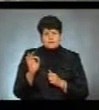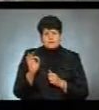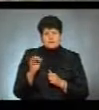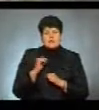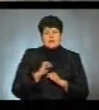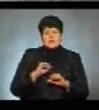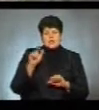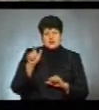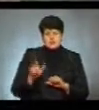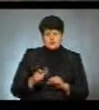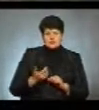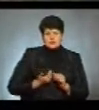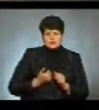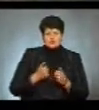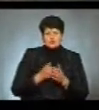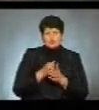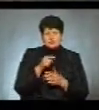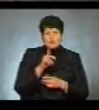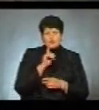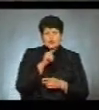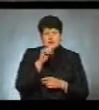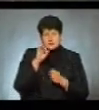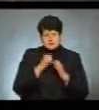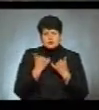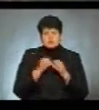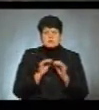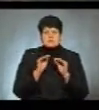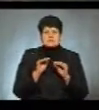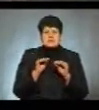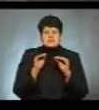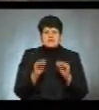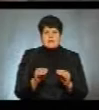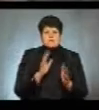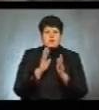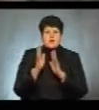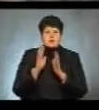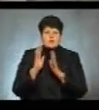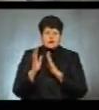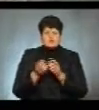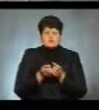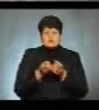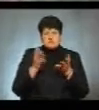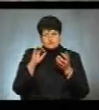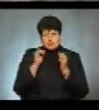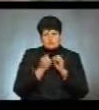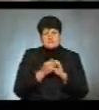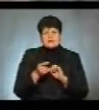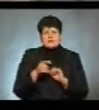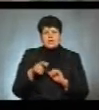Герої живуть доти, доки їх пам'ятають. І сьогодні ми закладаємо алею у світлу пам'ять